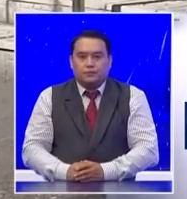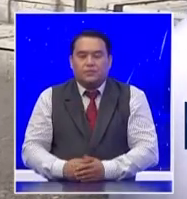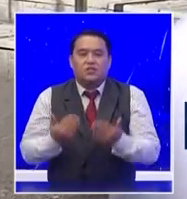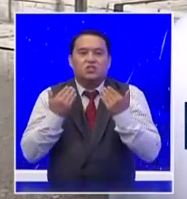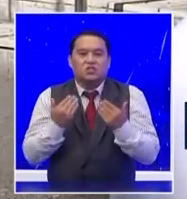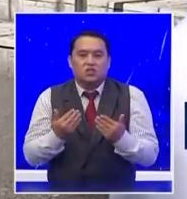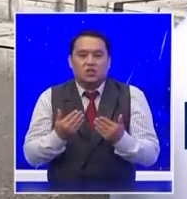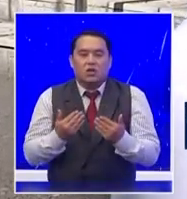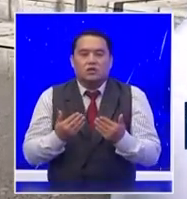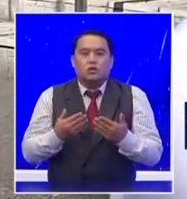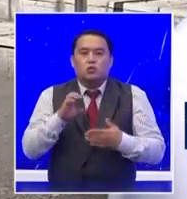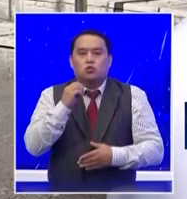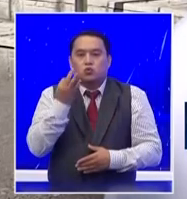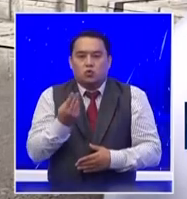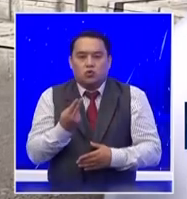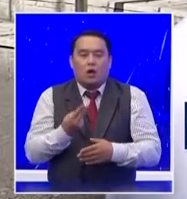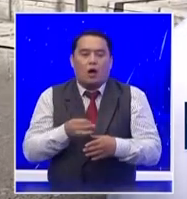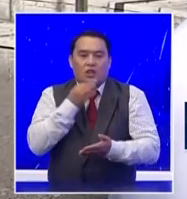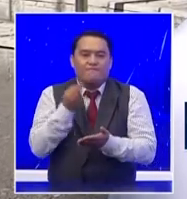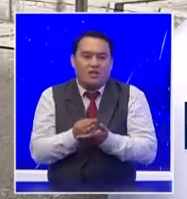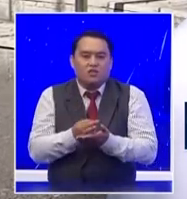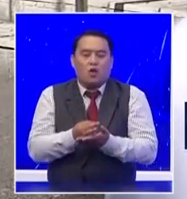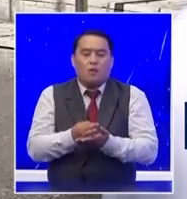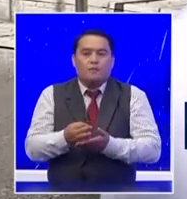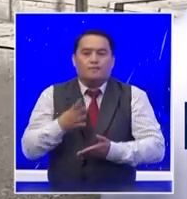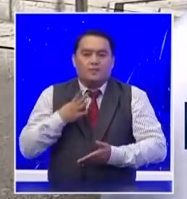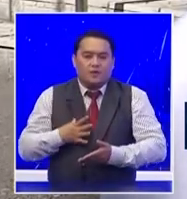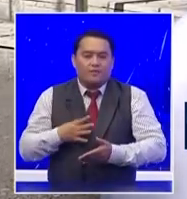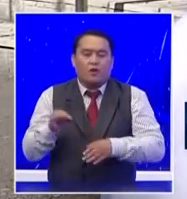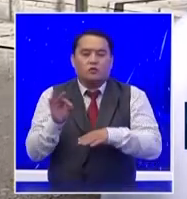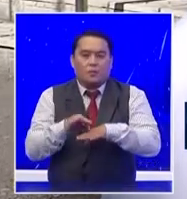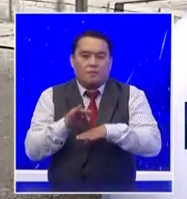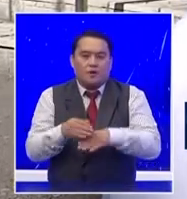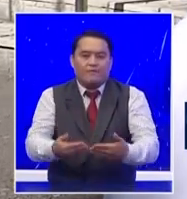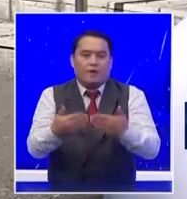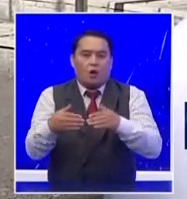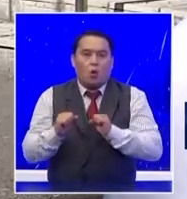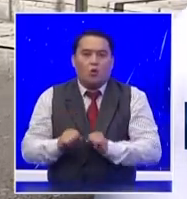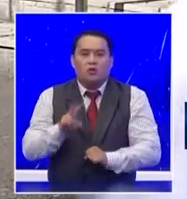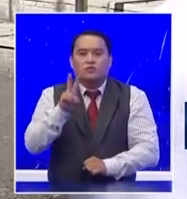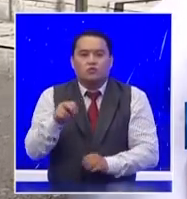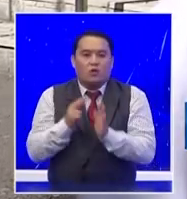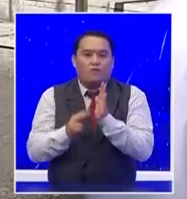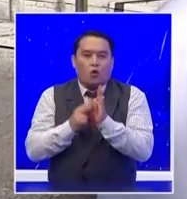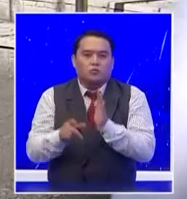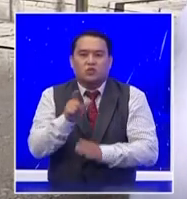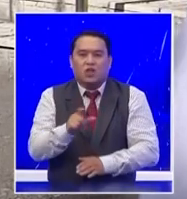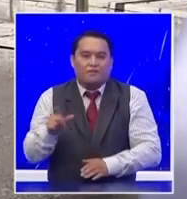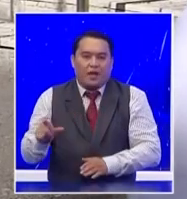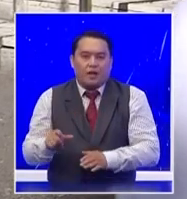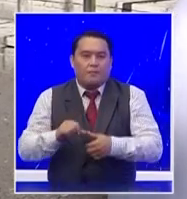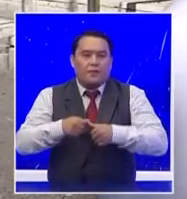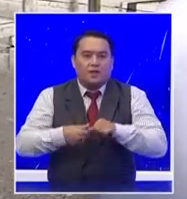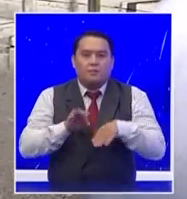Сейчас у жителей появилась социальная ответственность. Это главный фактор по борьбе с коронавирусом. У нас в областной больнице лежат порядка 280 пациентов.